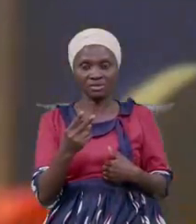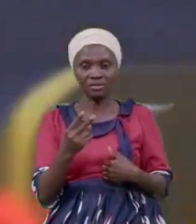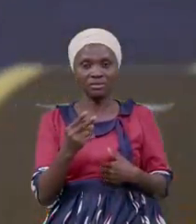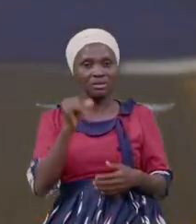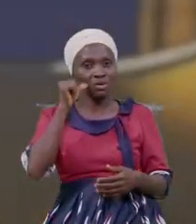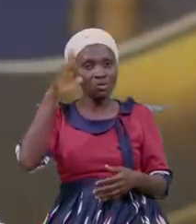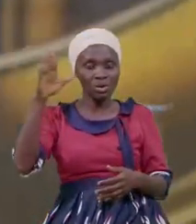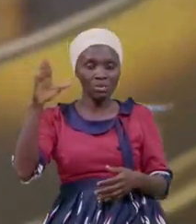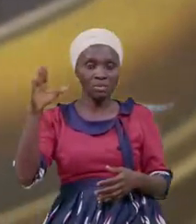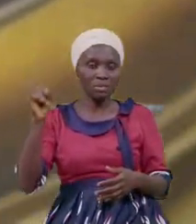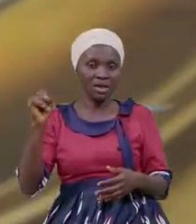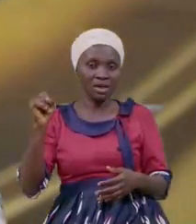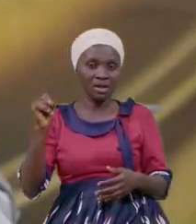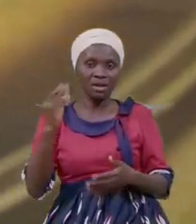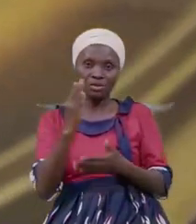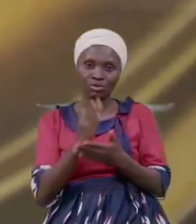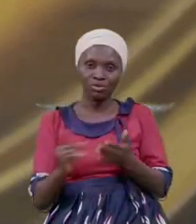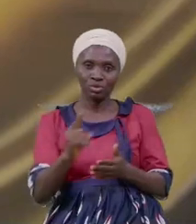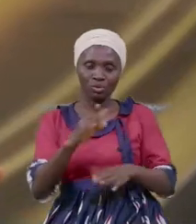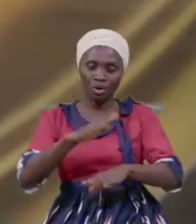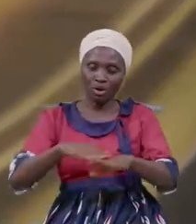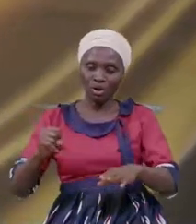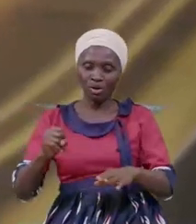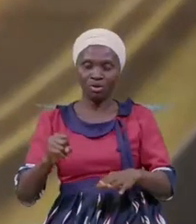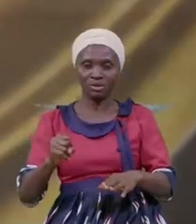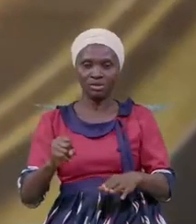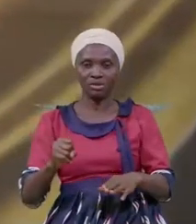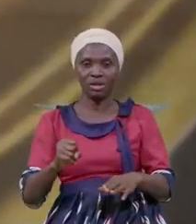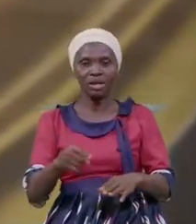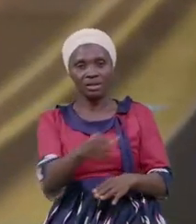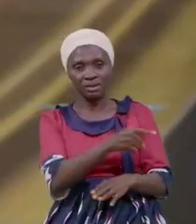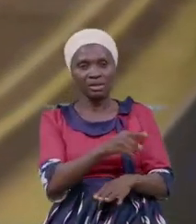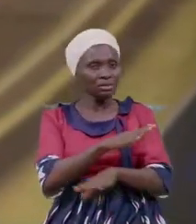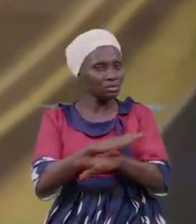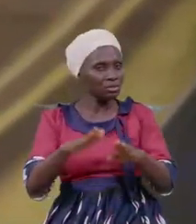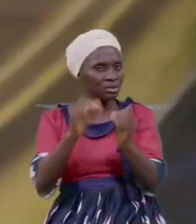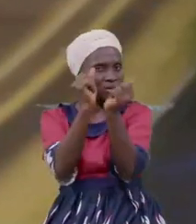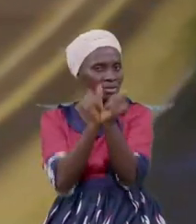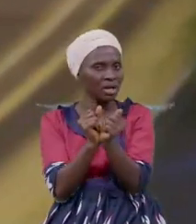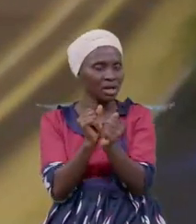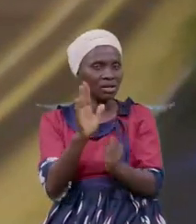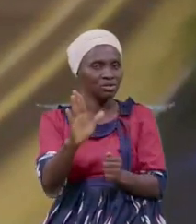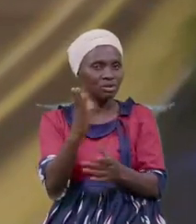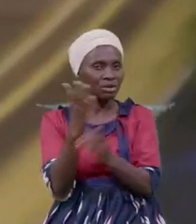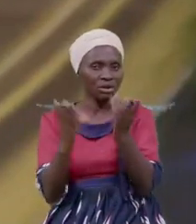appelle et il ne les lit pas on ils n'ont pas attaché tes pieds et on est en train de t'insulter